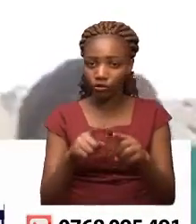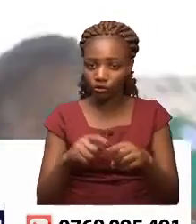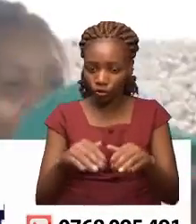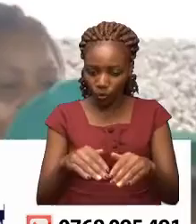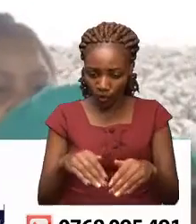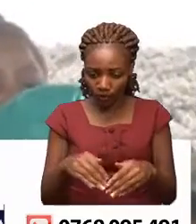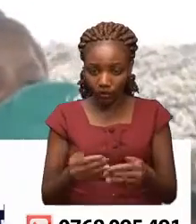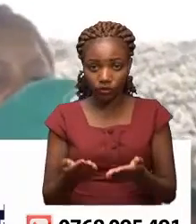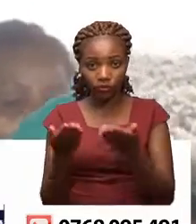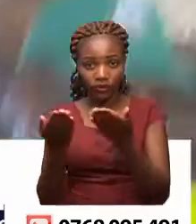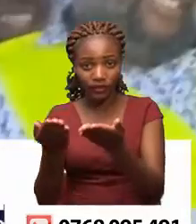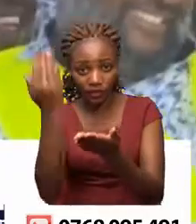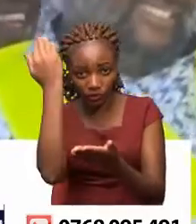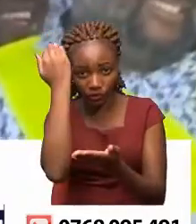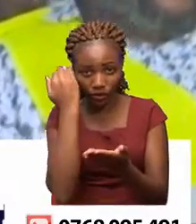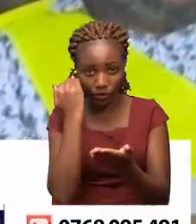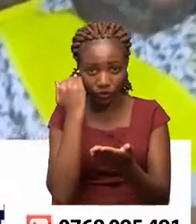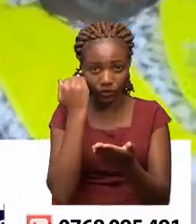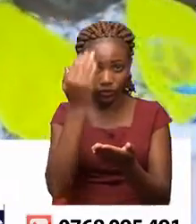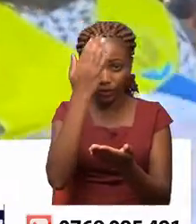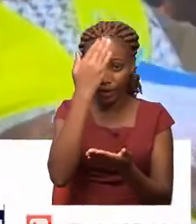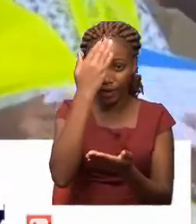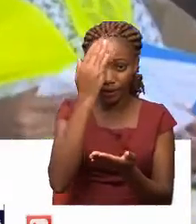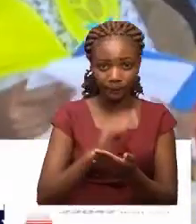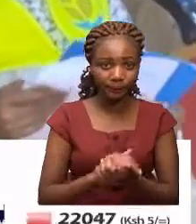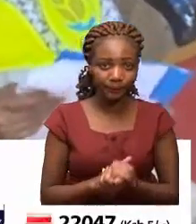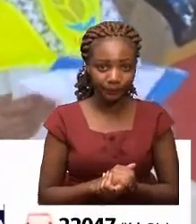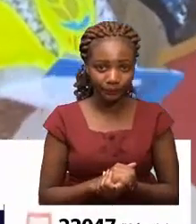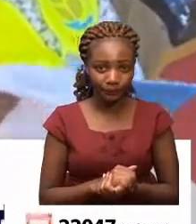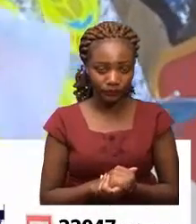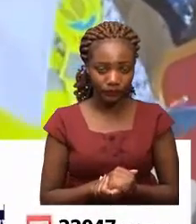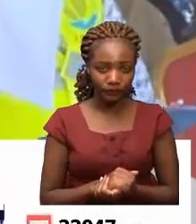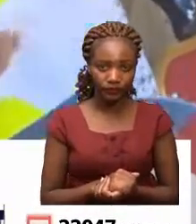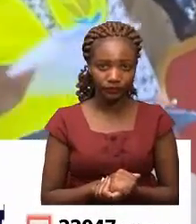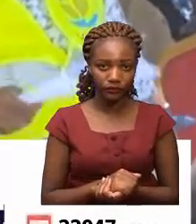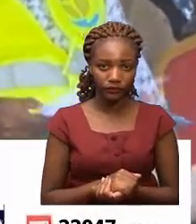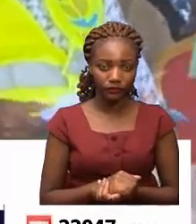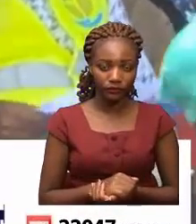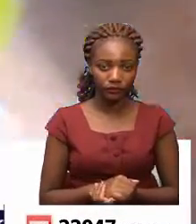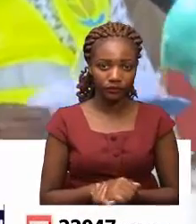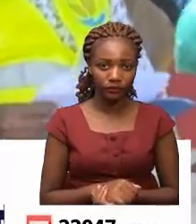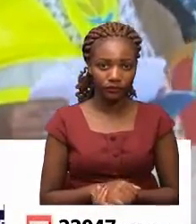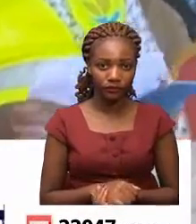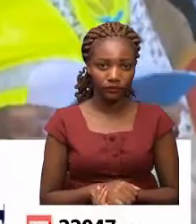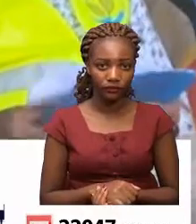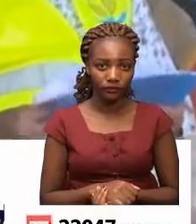kuwa mahakam salv